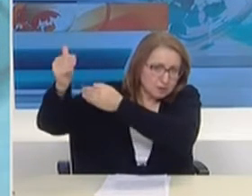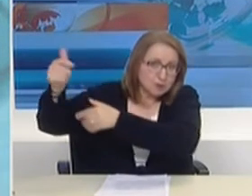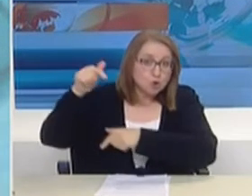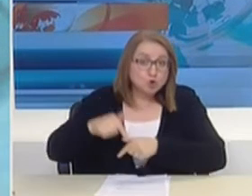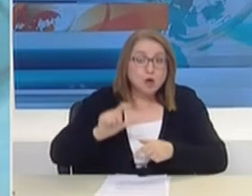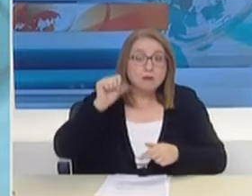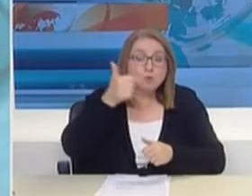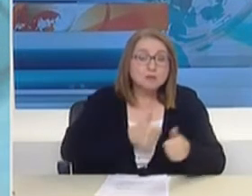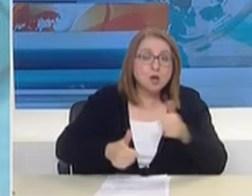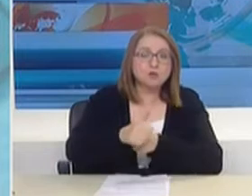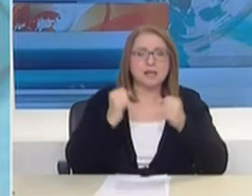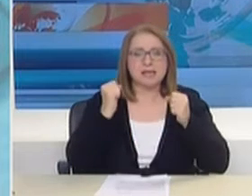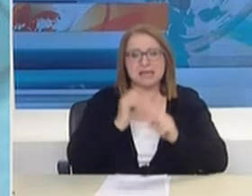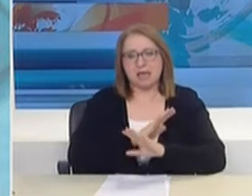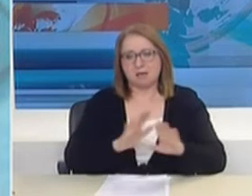καμία